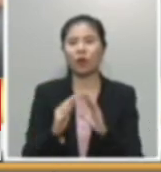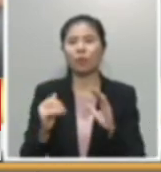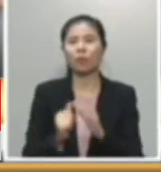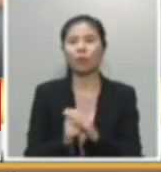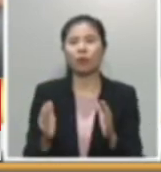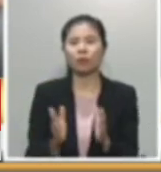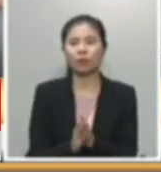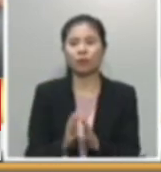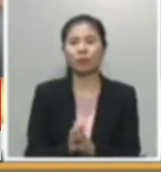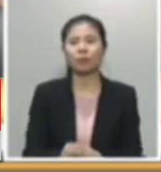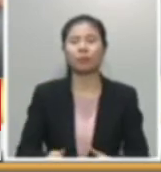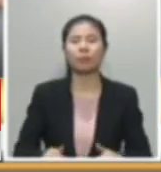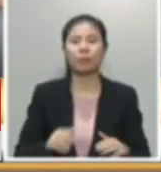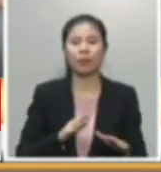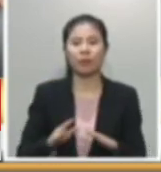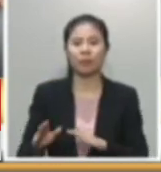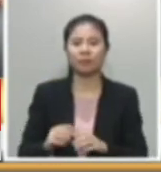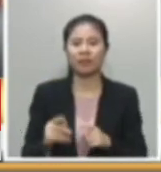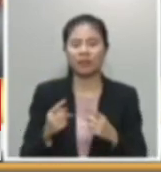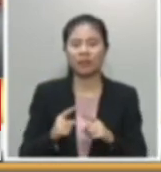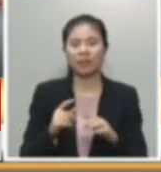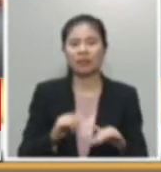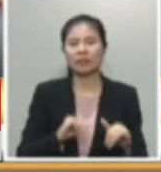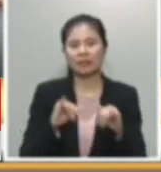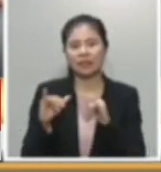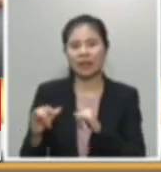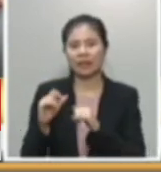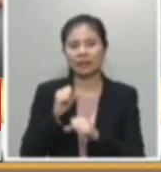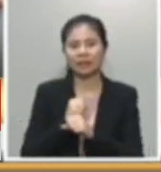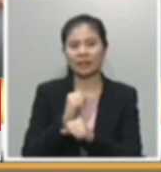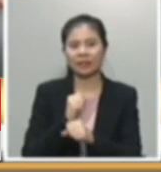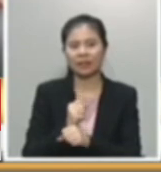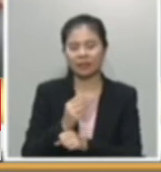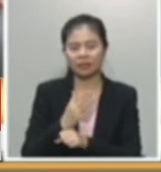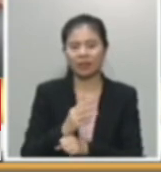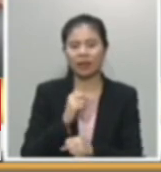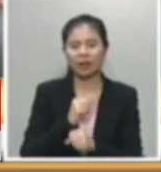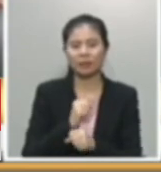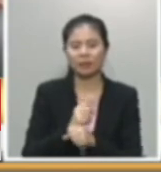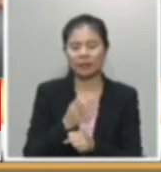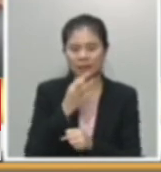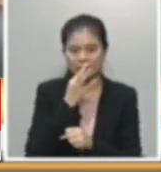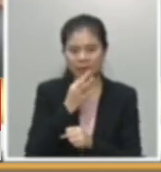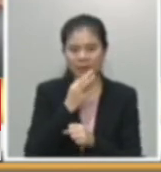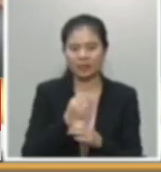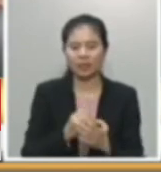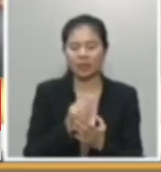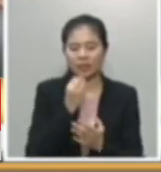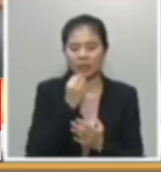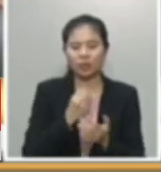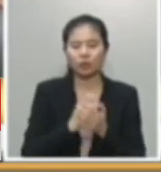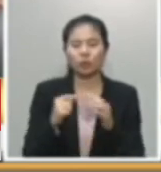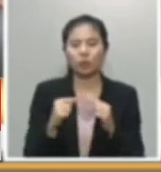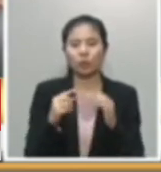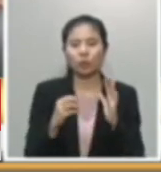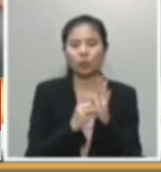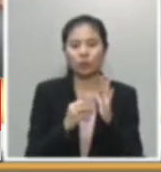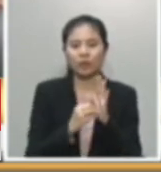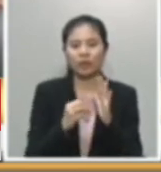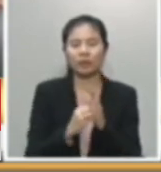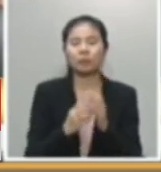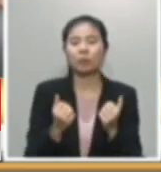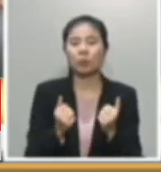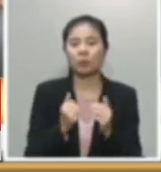พร้อมตาเพราะการย้ายถิ่นฐานมาหาทำมาหากินที่กรุงเทพและปริมณฑ